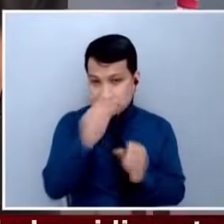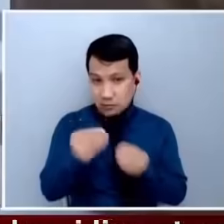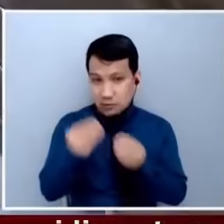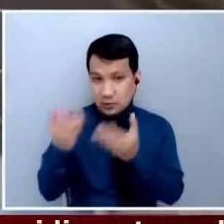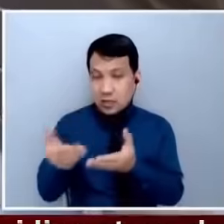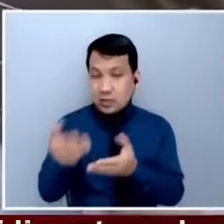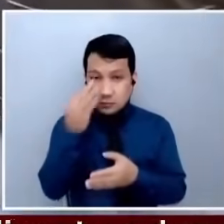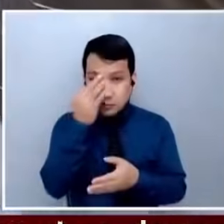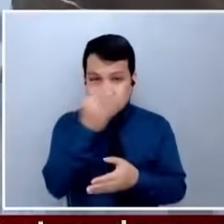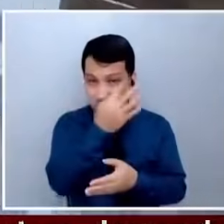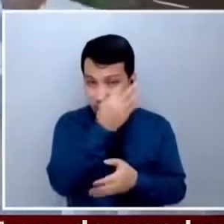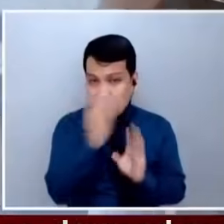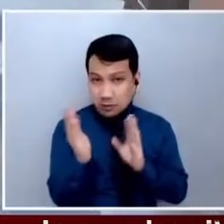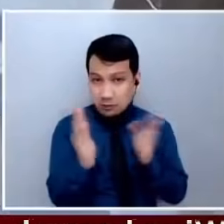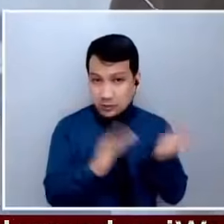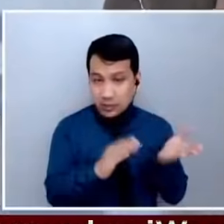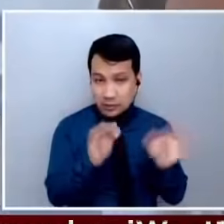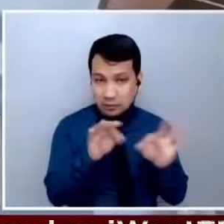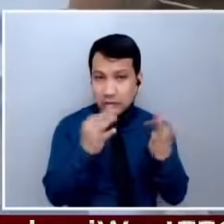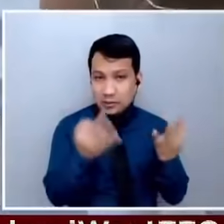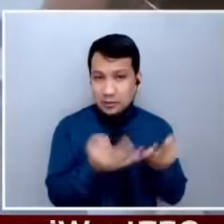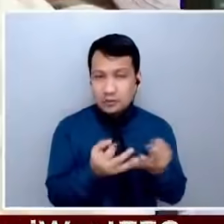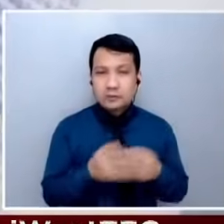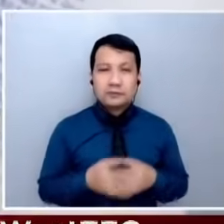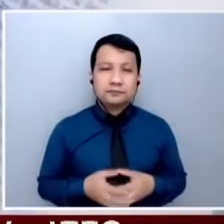na kapamilyang na manyapa na.